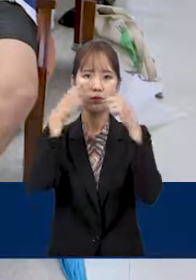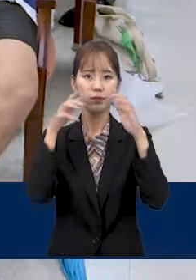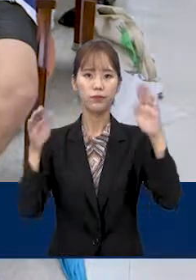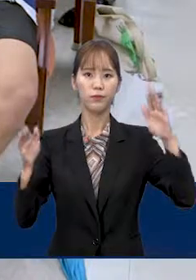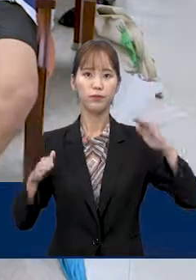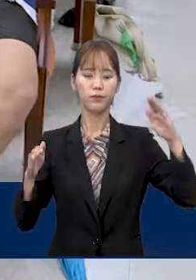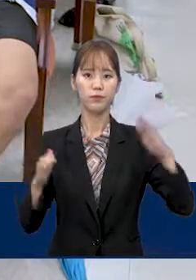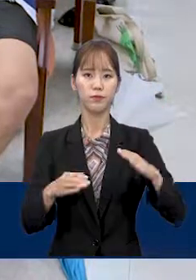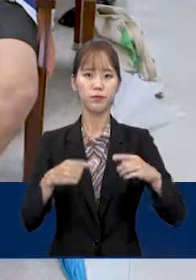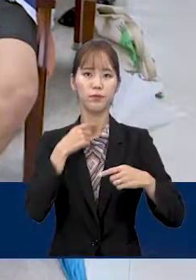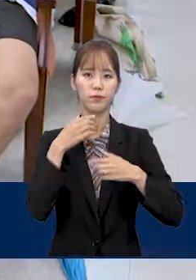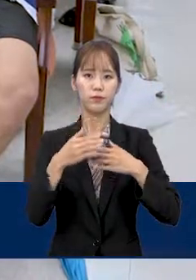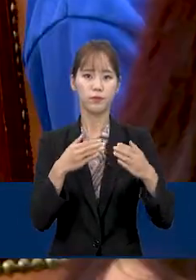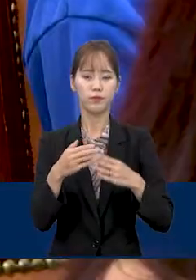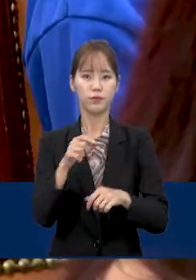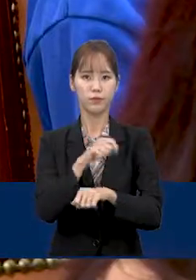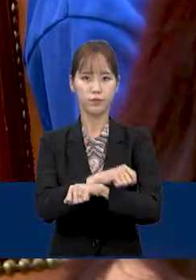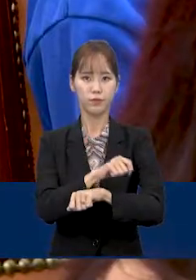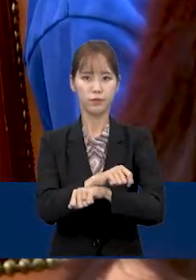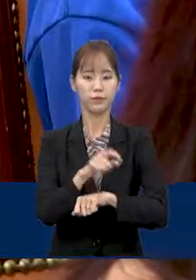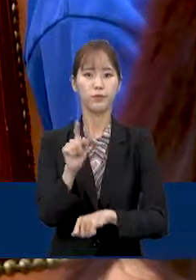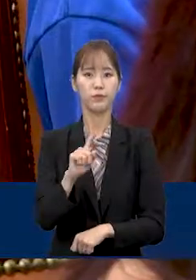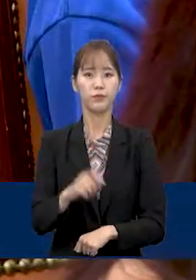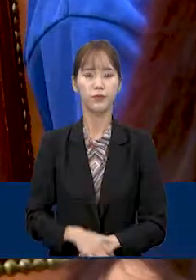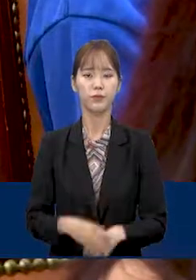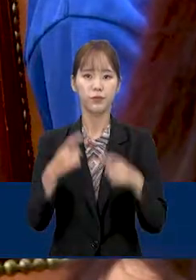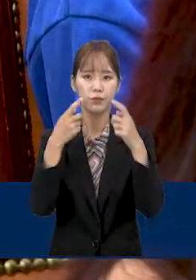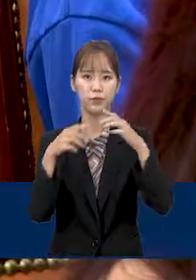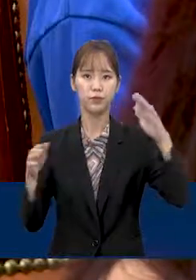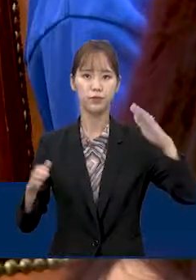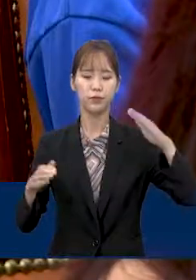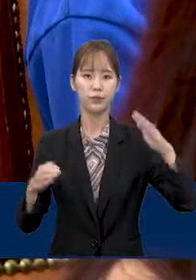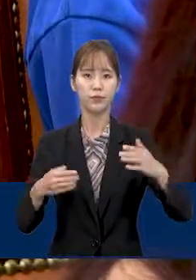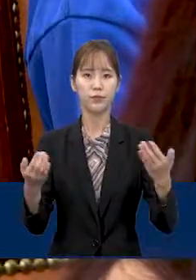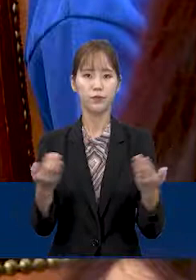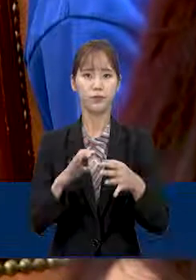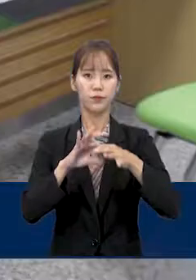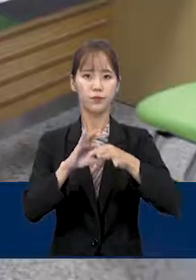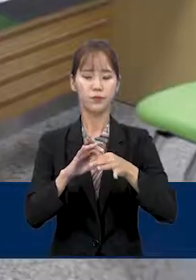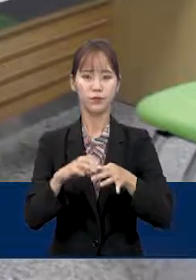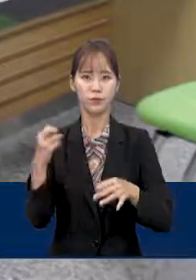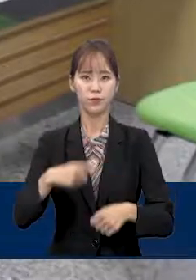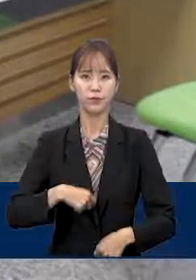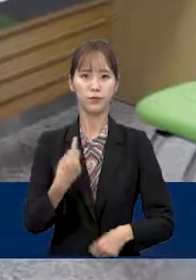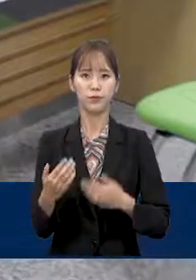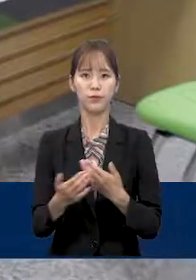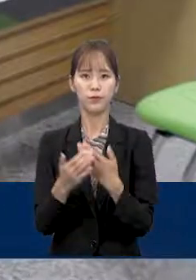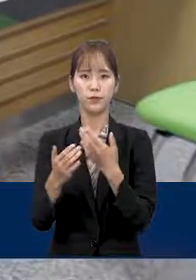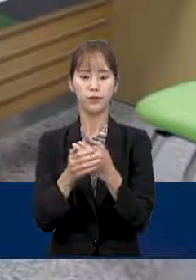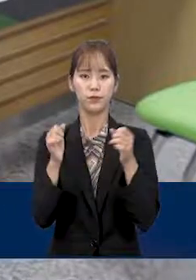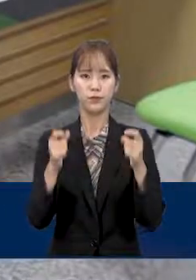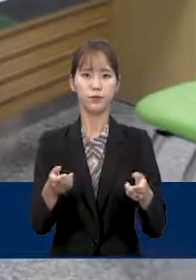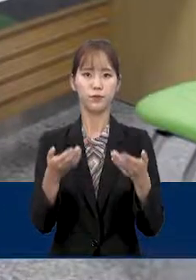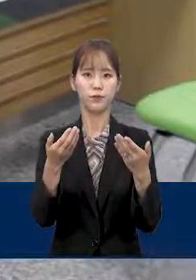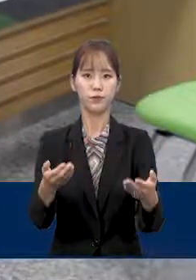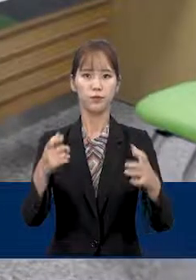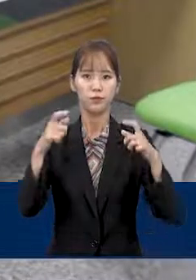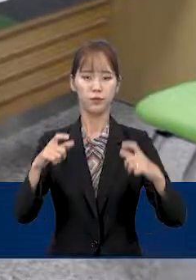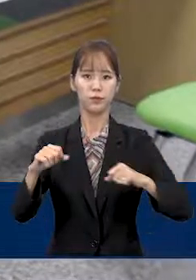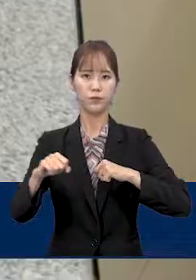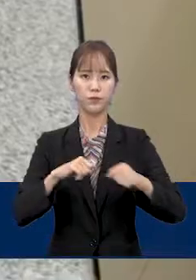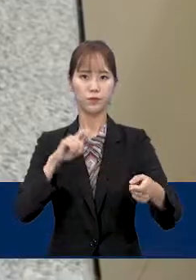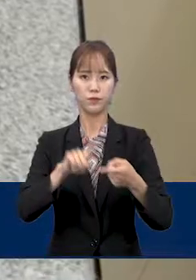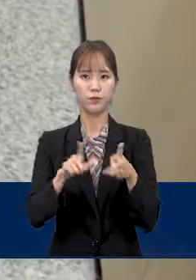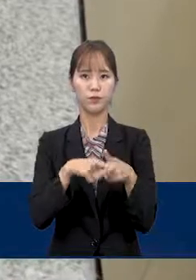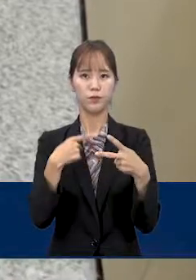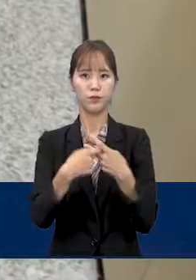대학생 행정체험연수는 여름방학을 맞아 대학생들에게 직무 경험과 자기개발 기회를 제공하고 구정에 대한